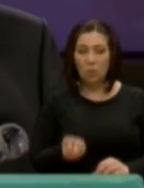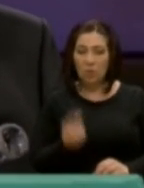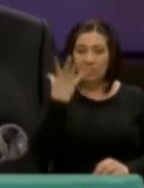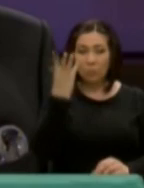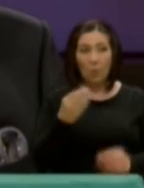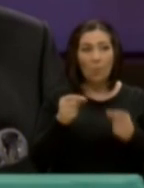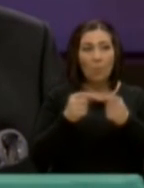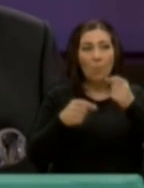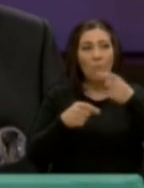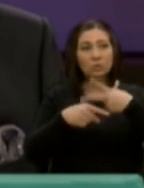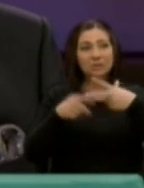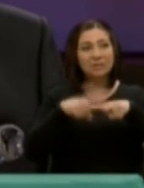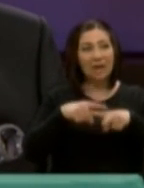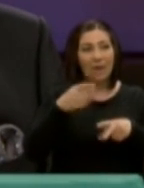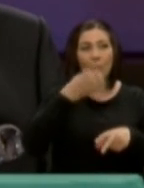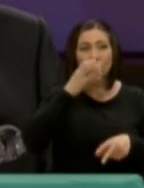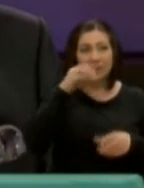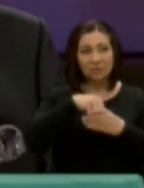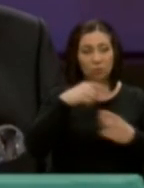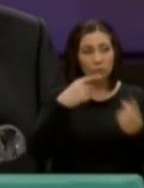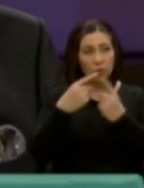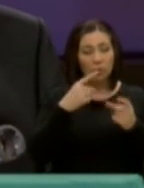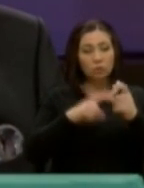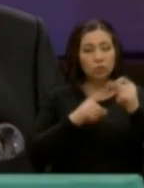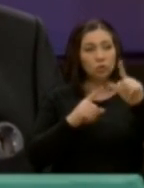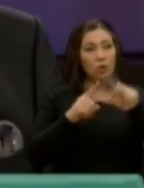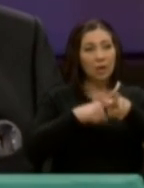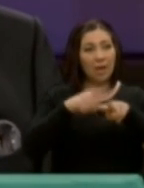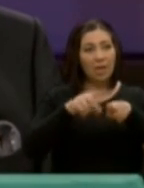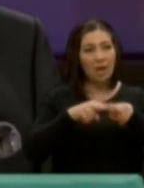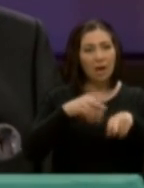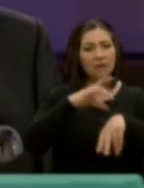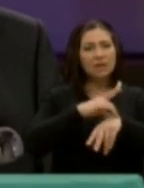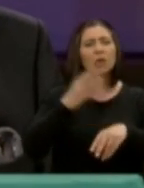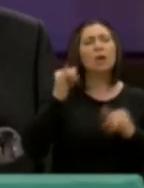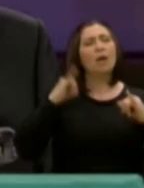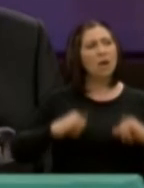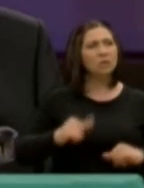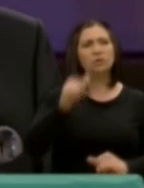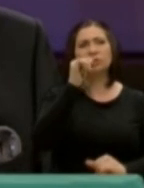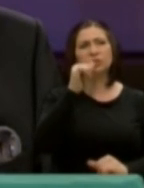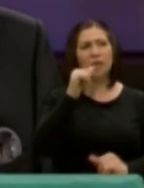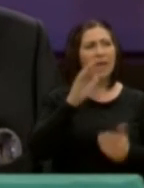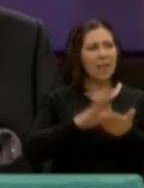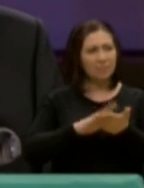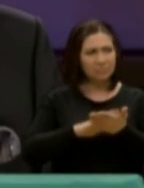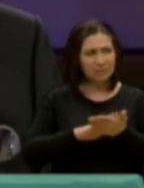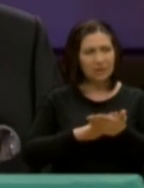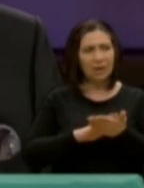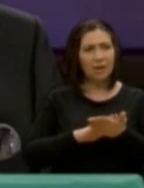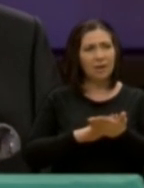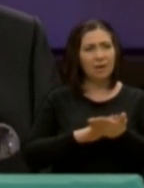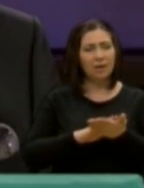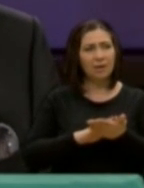olan boza için konuşuyorum. Çölyak hastaları gönül rahatlığıyla tüketebilir. Elimizde akredite